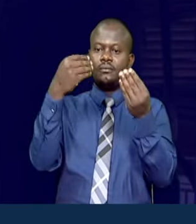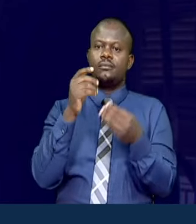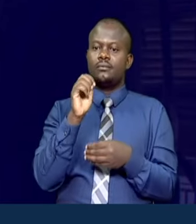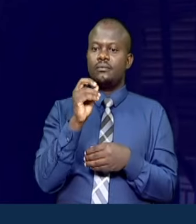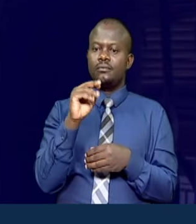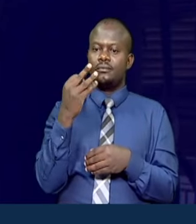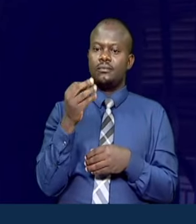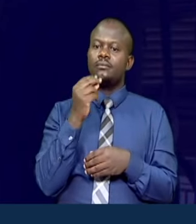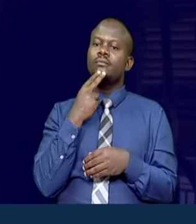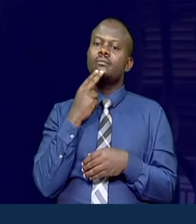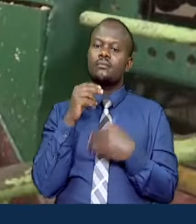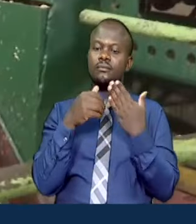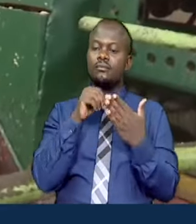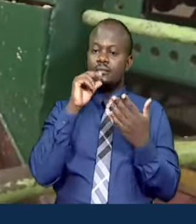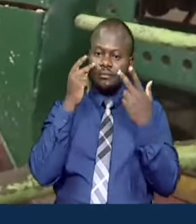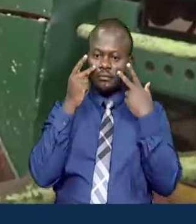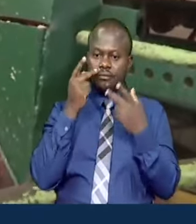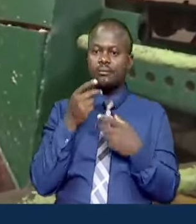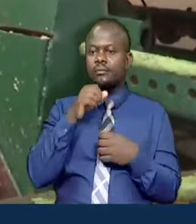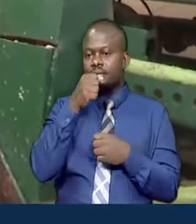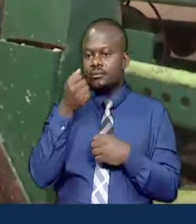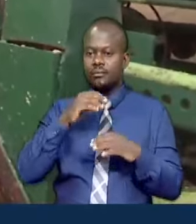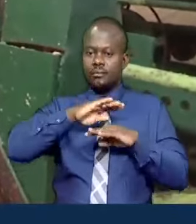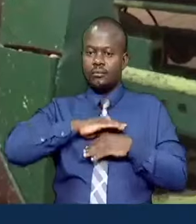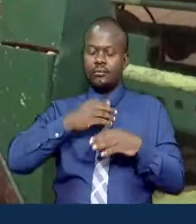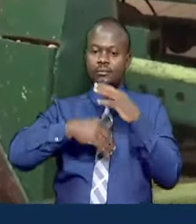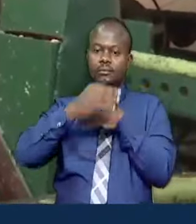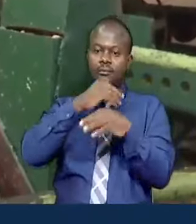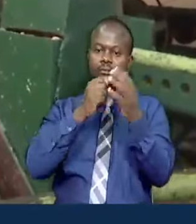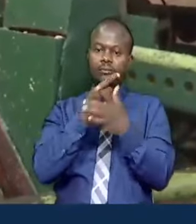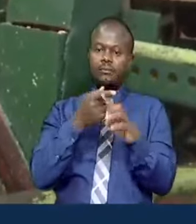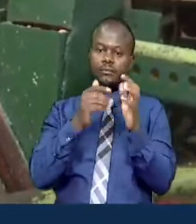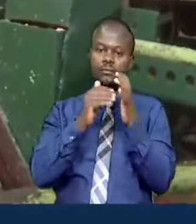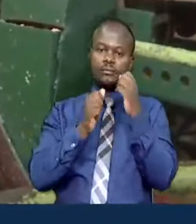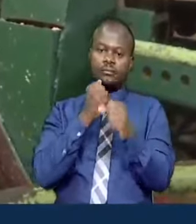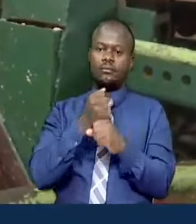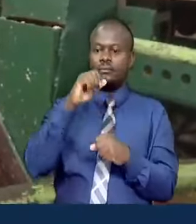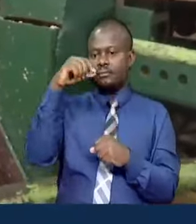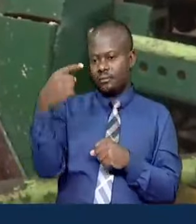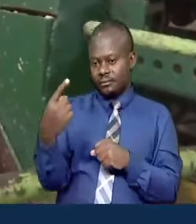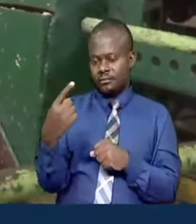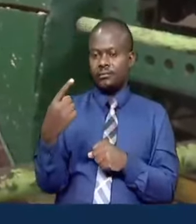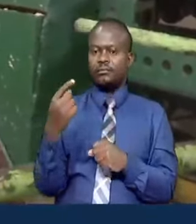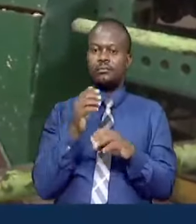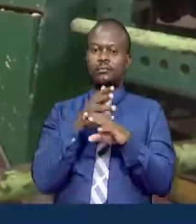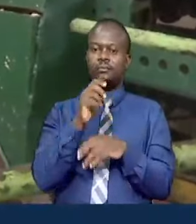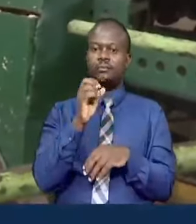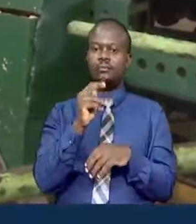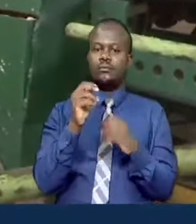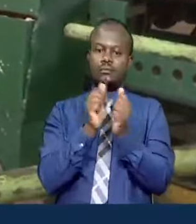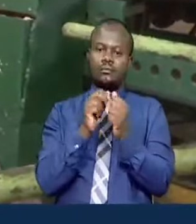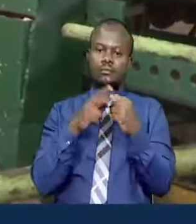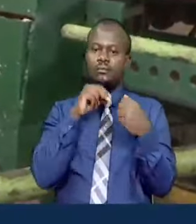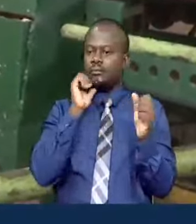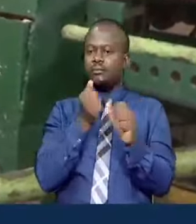z'isukari. Ukutabona ibisheke bihagije kuri uru ruganda bituma kandi ku mwaka ingano y'isukari ingana na toni 17,000